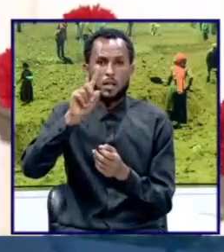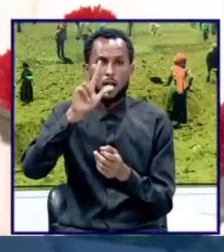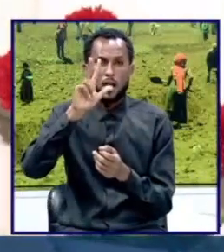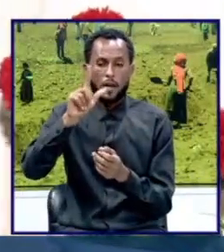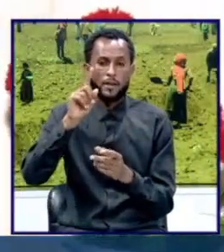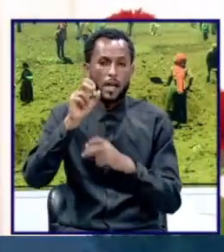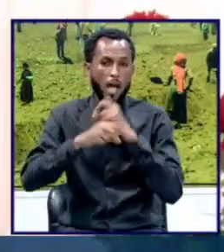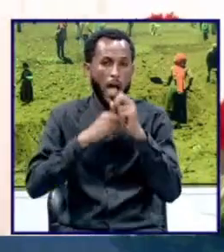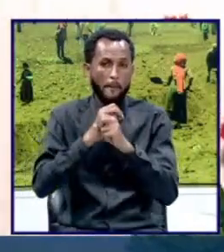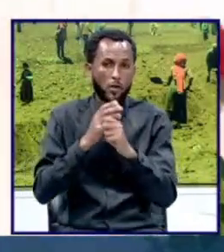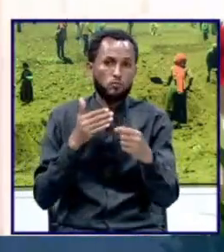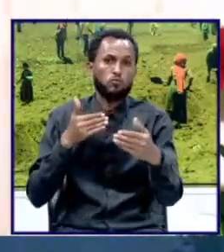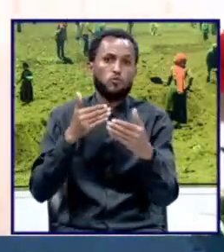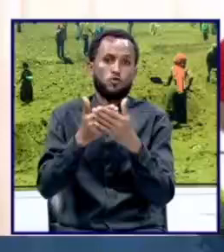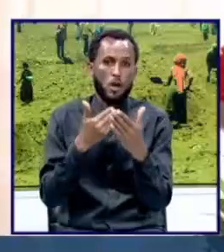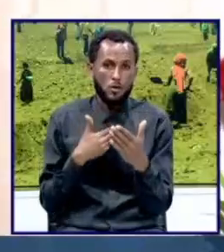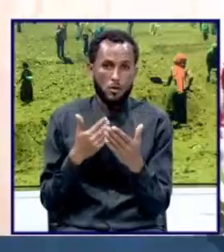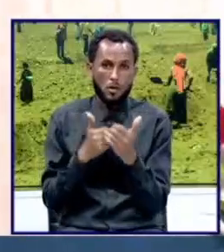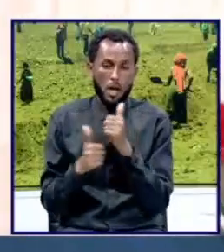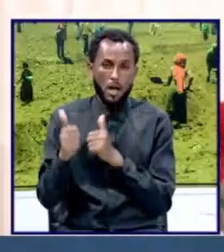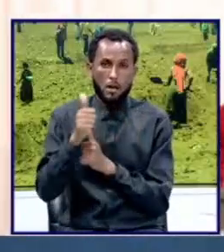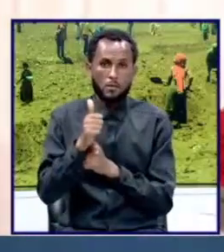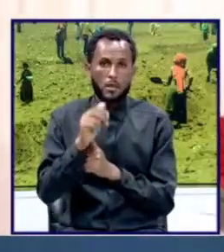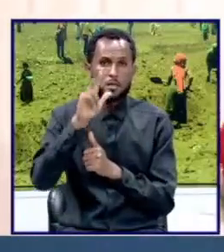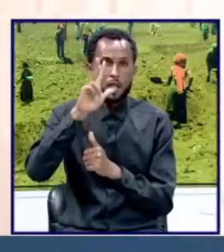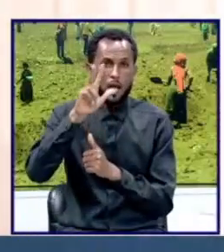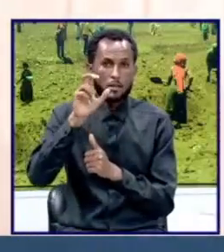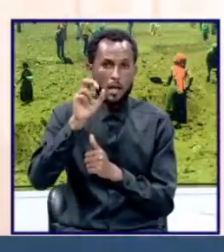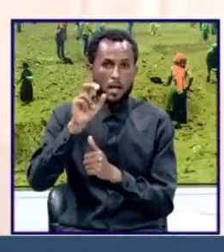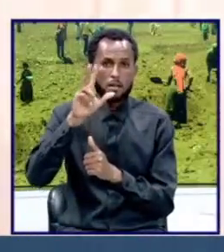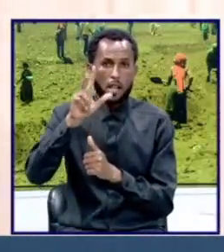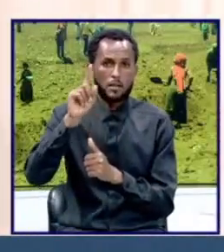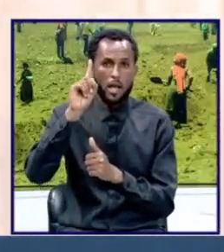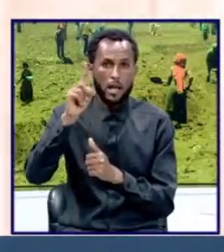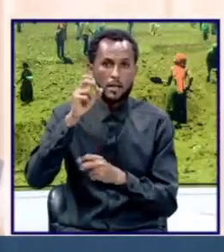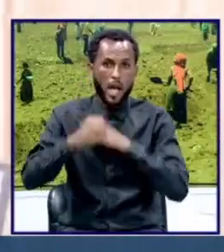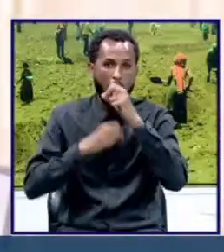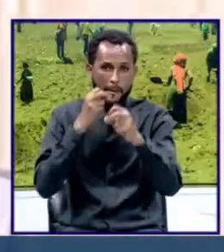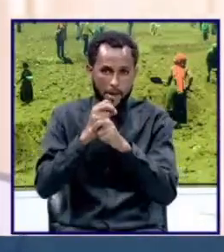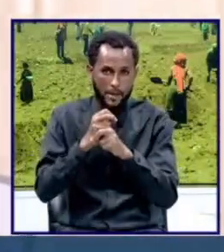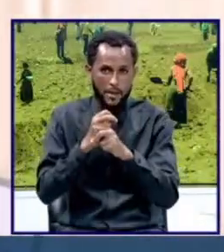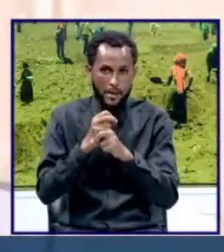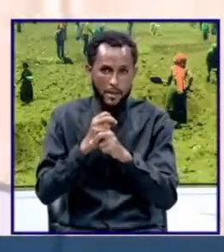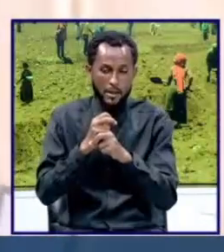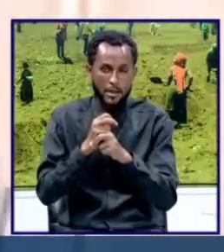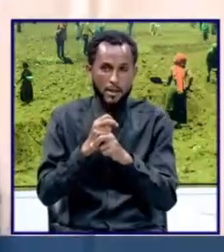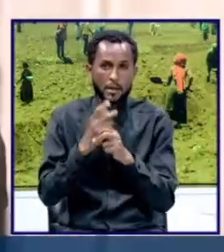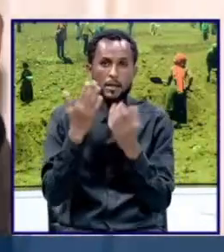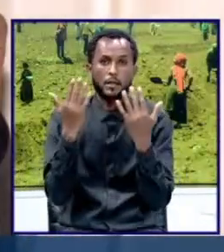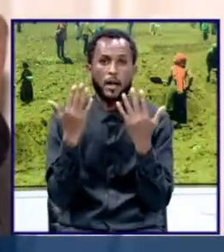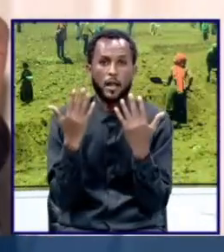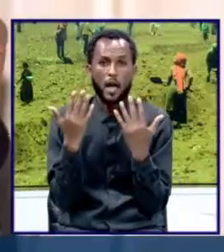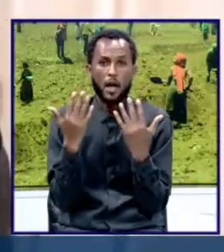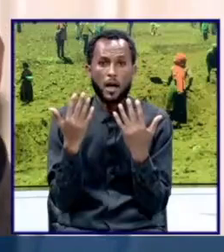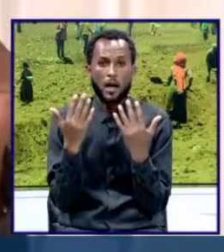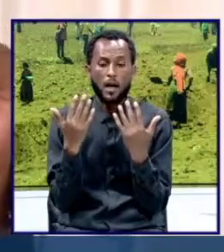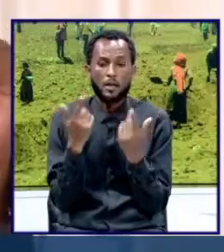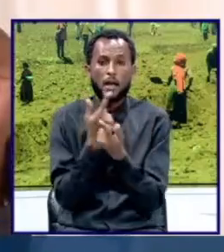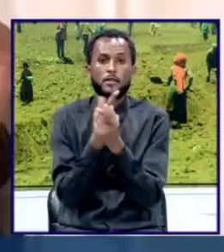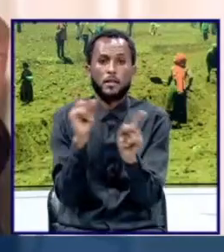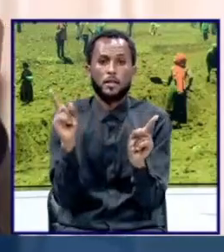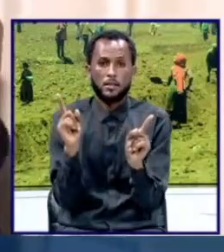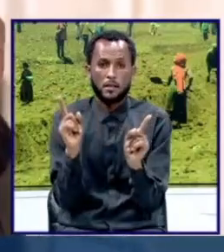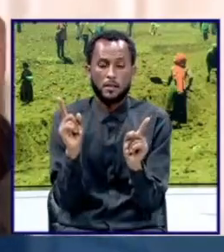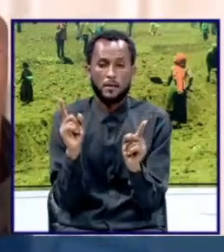በፂሑሎ ነዞም ዝሓለፉ 331 ዓመት ጋናት ናይ